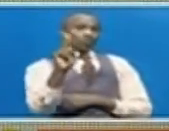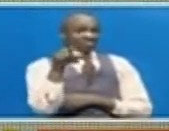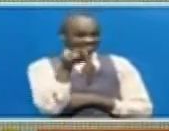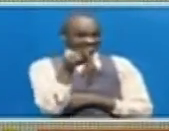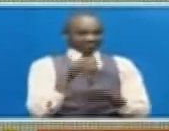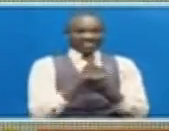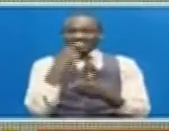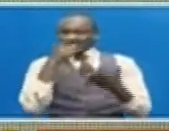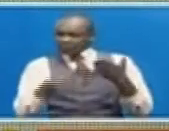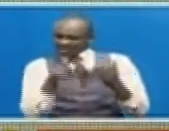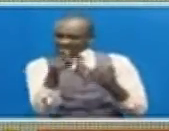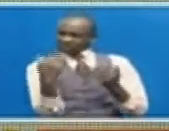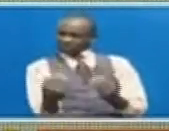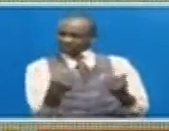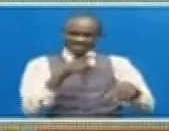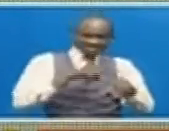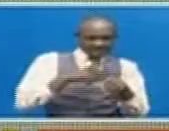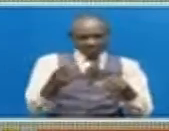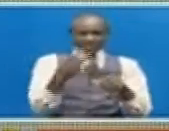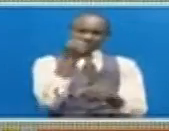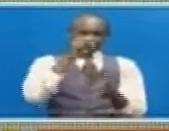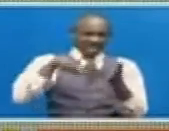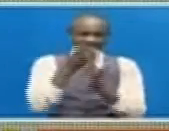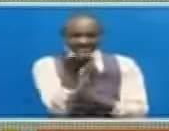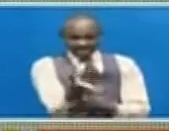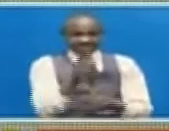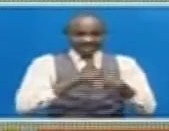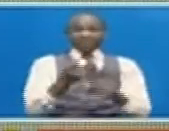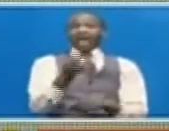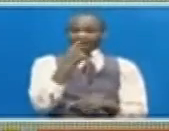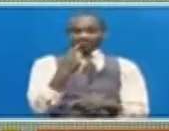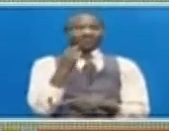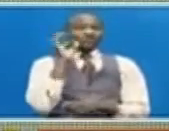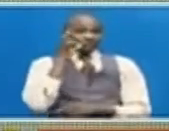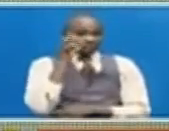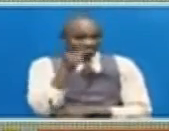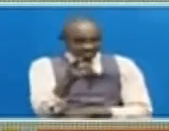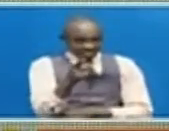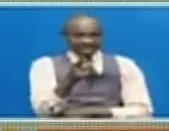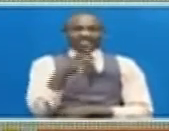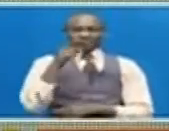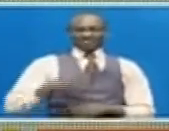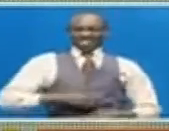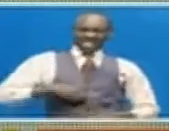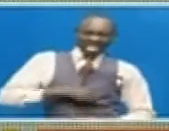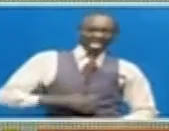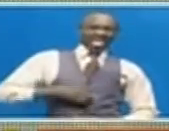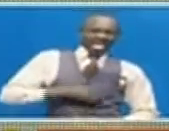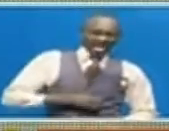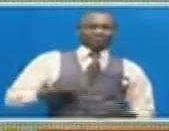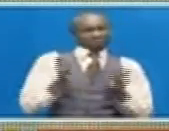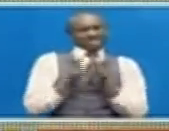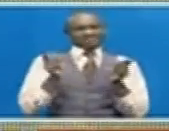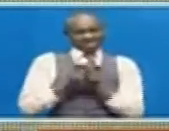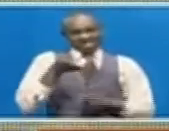inadaiwa kwamba baada ya Muda Wa masaa Kama matano Hivi baada ya Kula mbegu hizo walianza kuhisi maumivu na tumbo